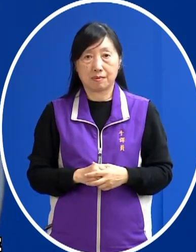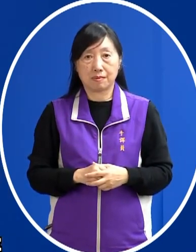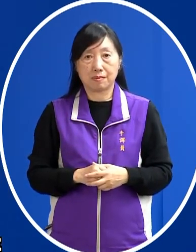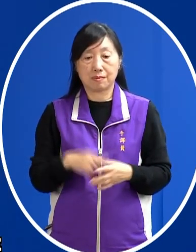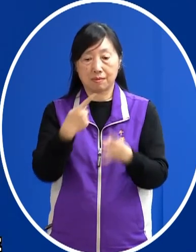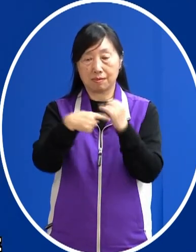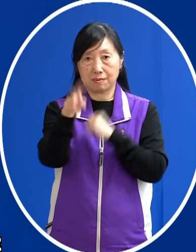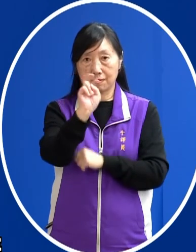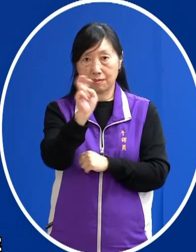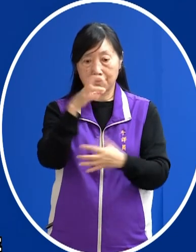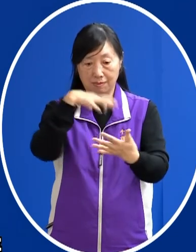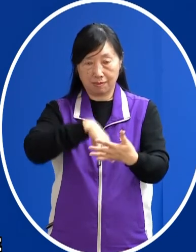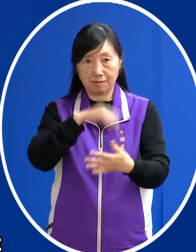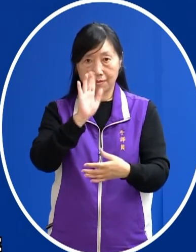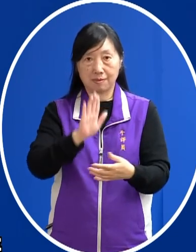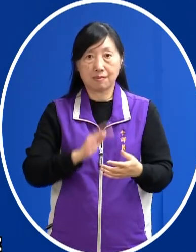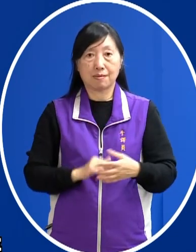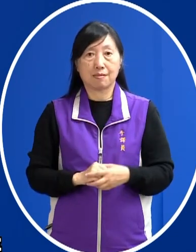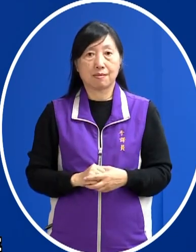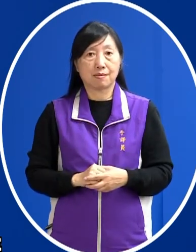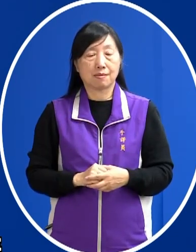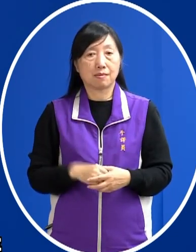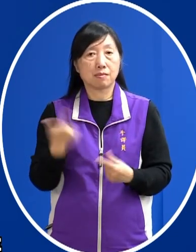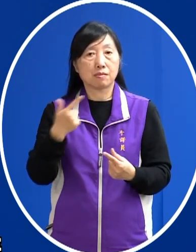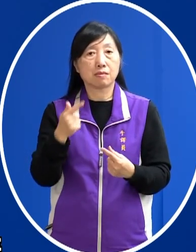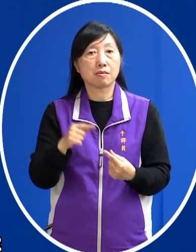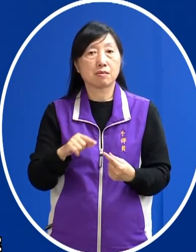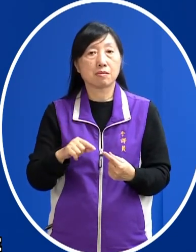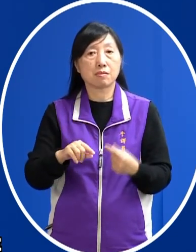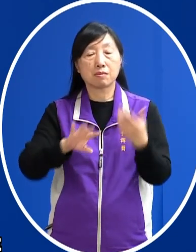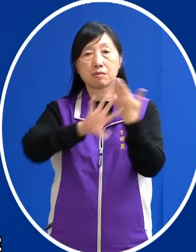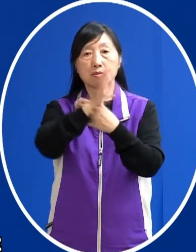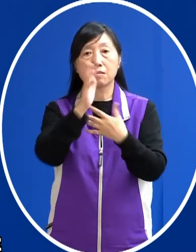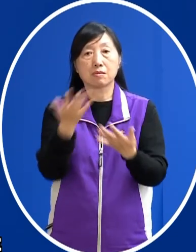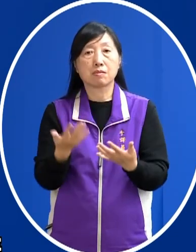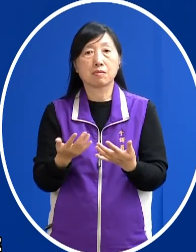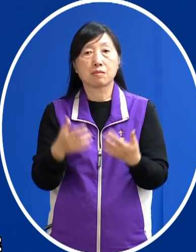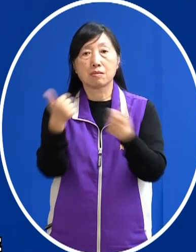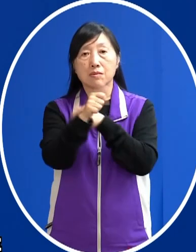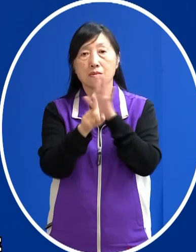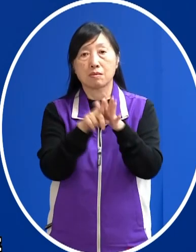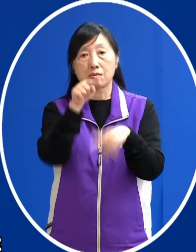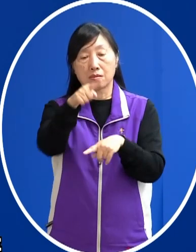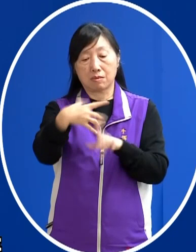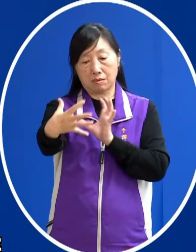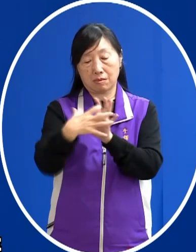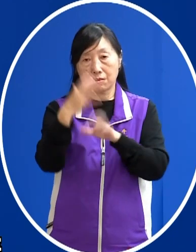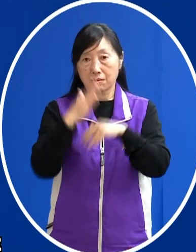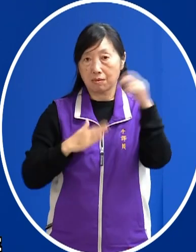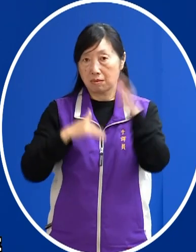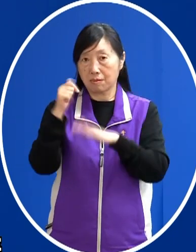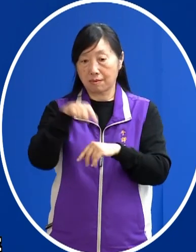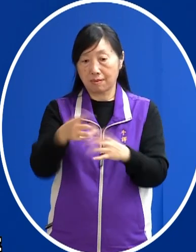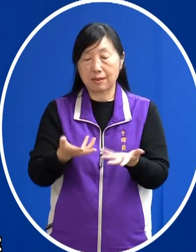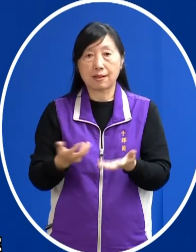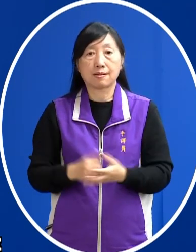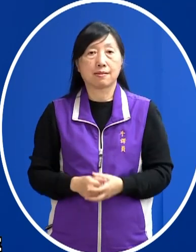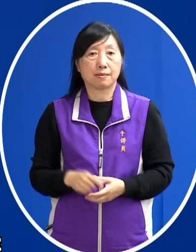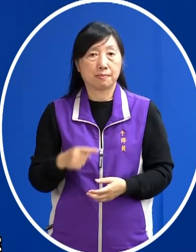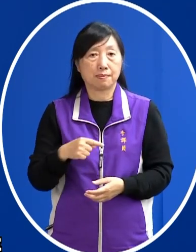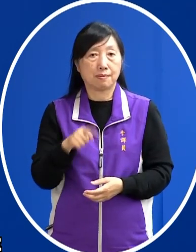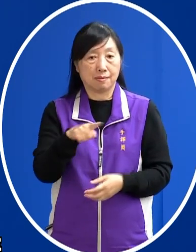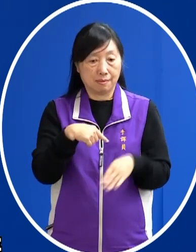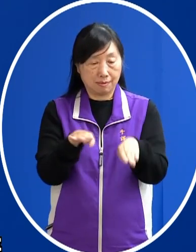这20个案件里面还包括很多驻外单位的一些国际合作的一些案子。那这个案子我们一开